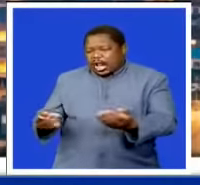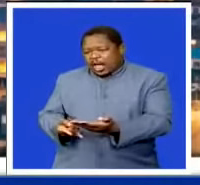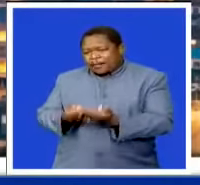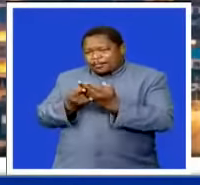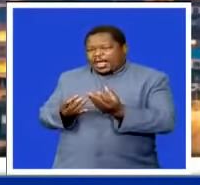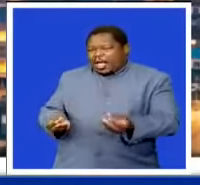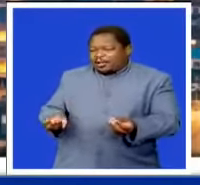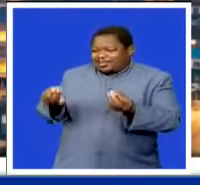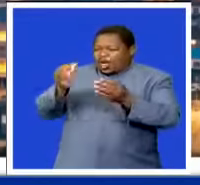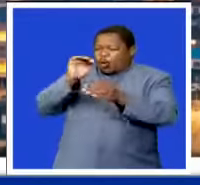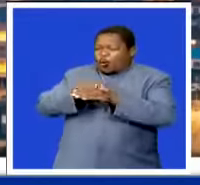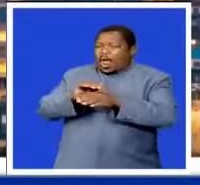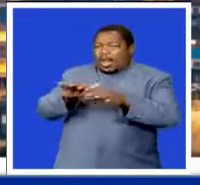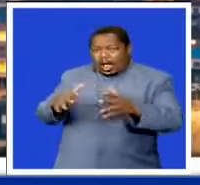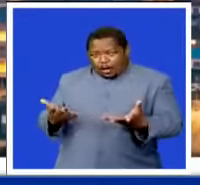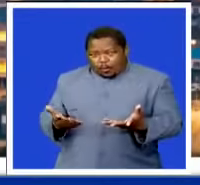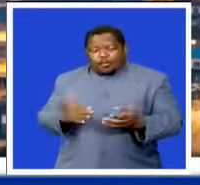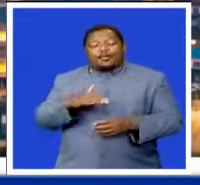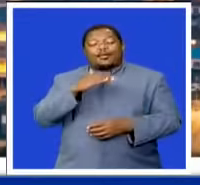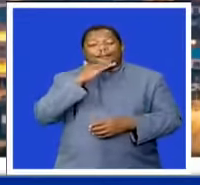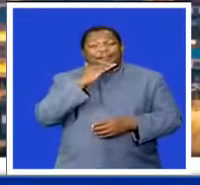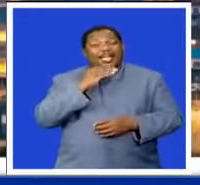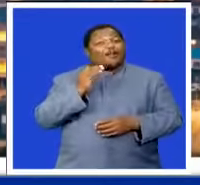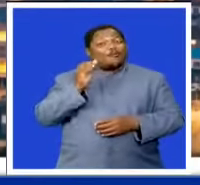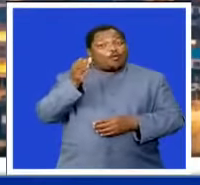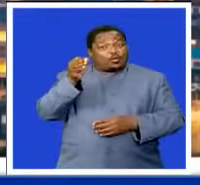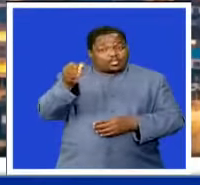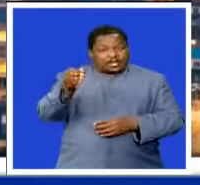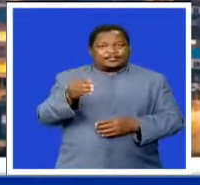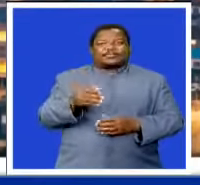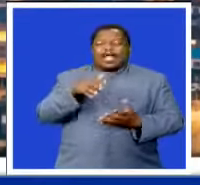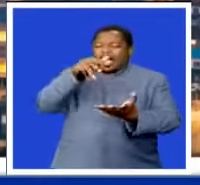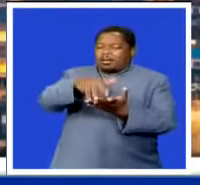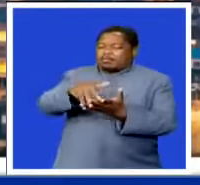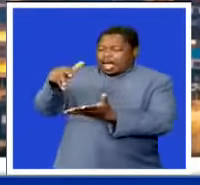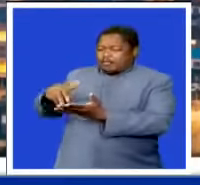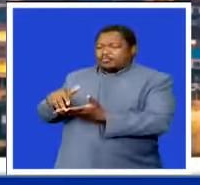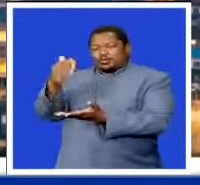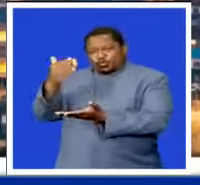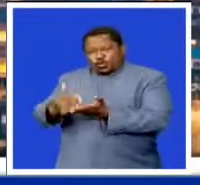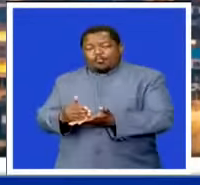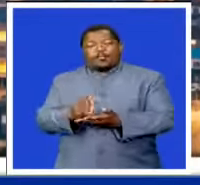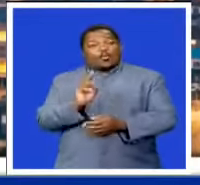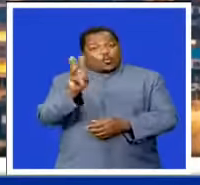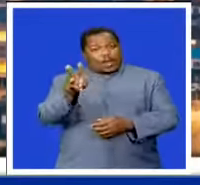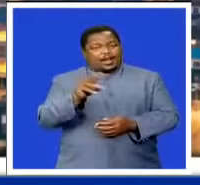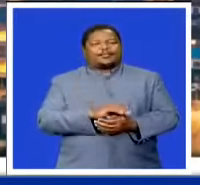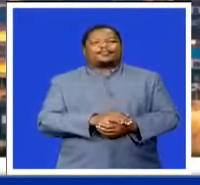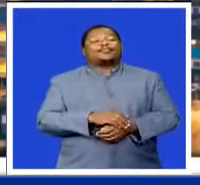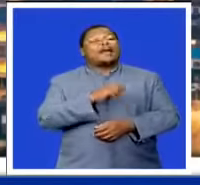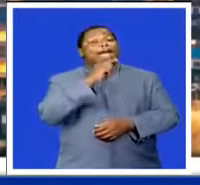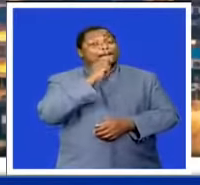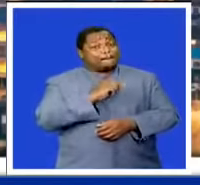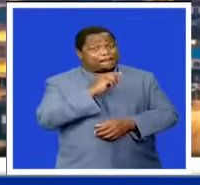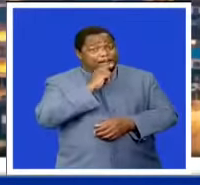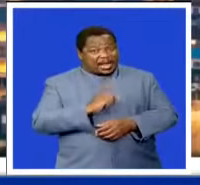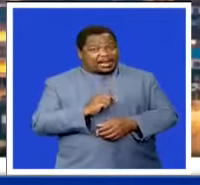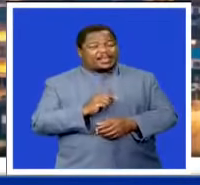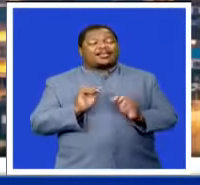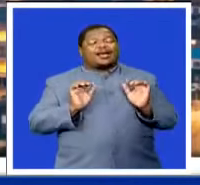tinkinga letikhona letifaka ekhansi kuhle kubeteka. Loku kuvetwe bobabe lebebangenele umhlangano